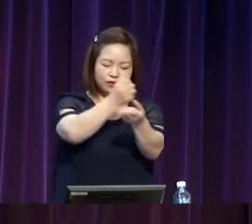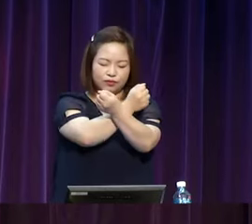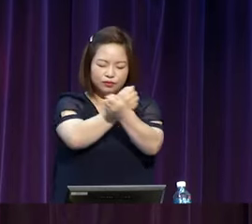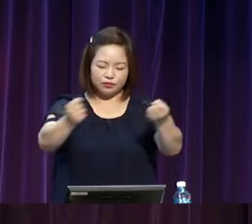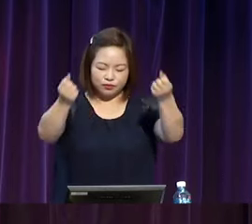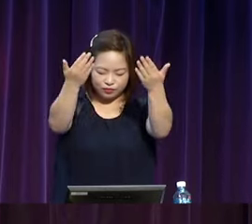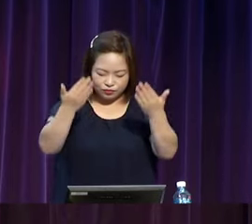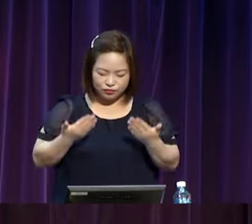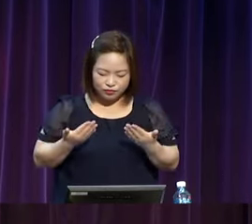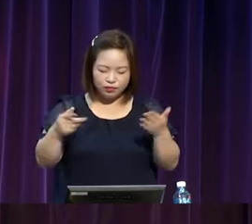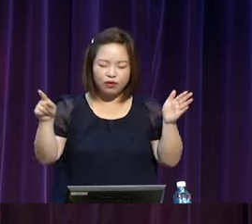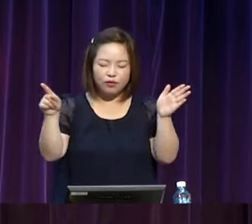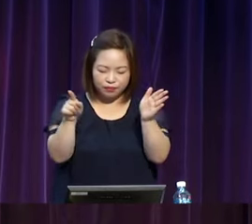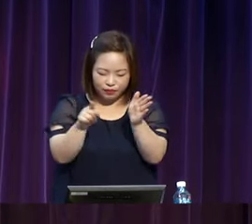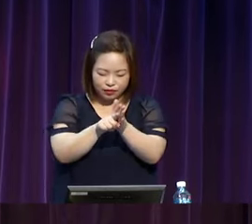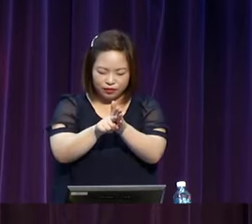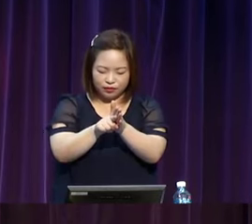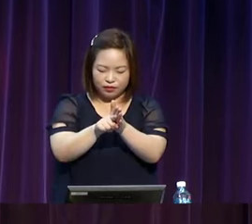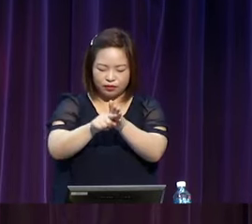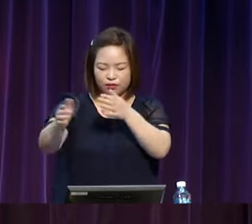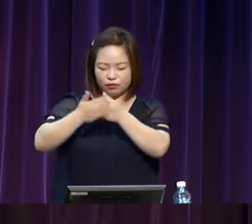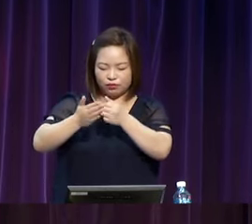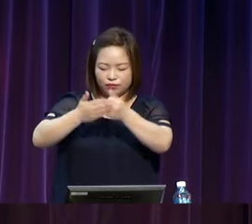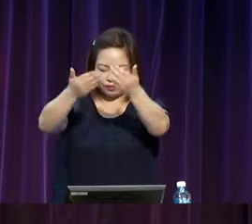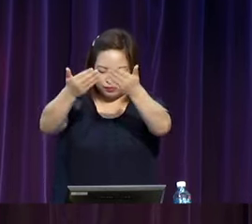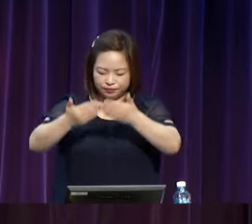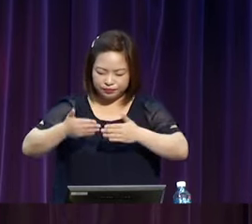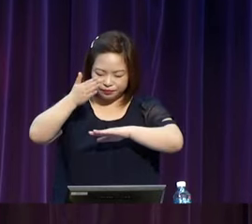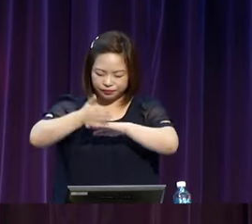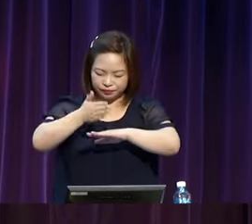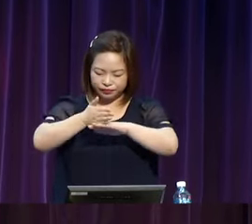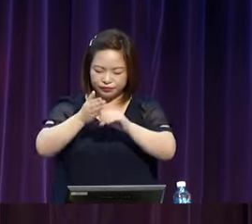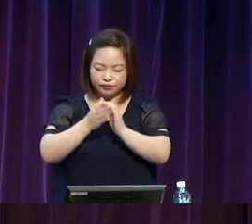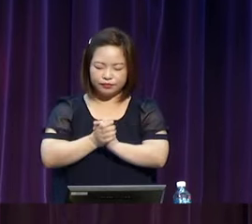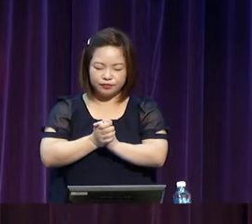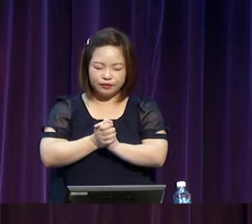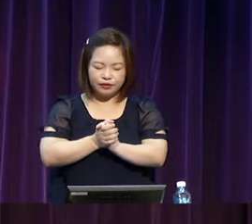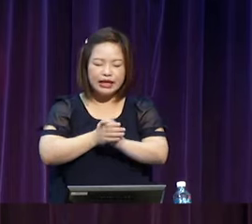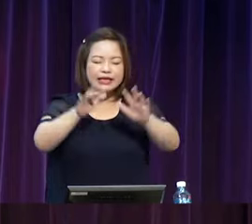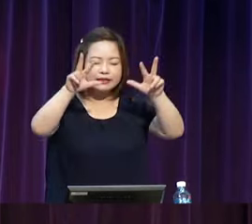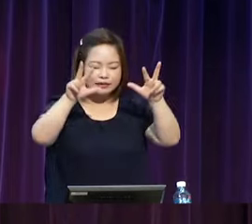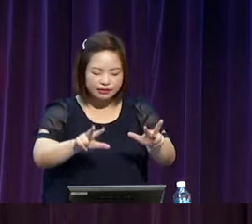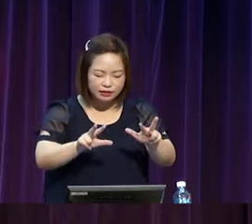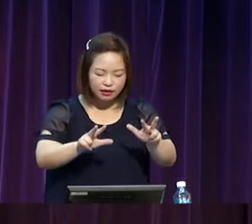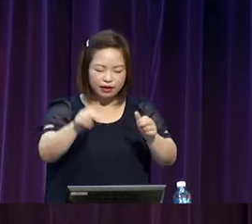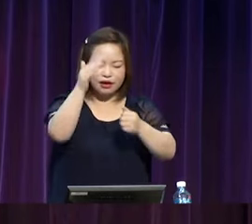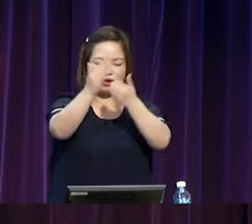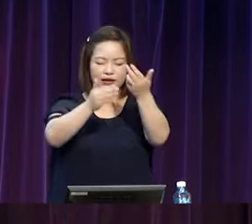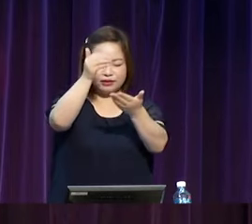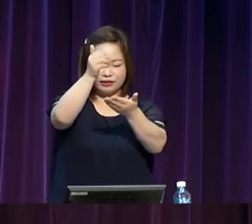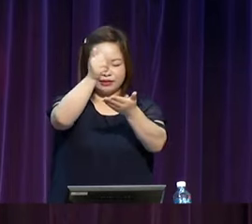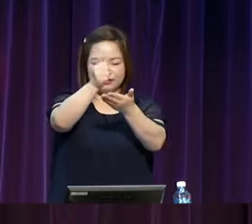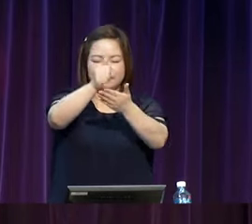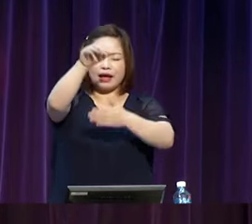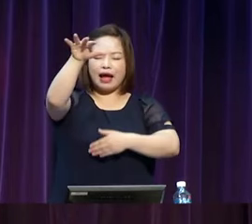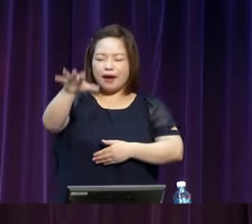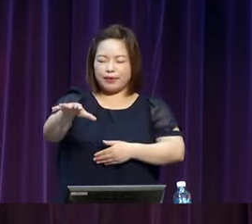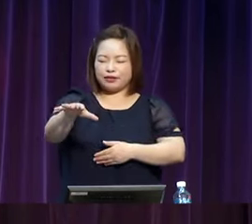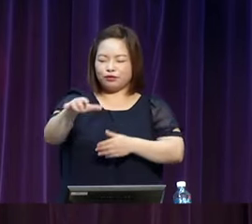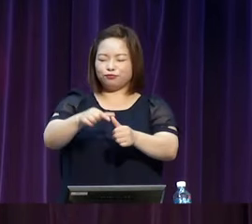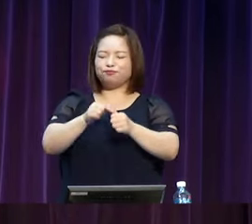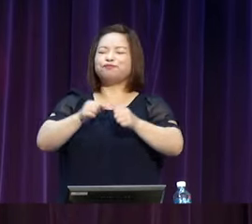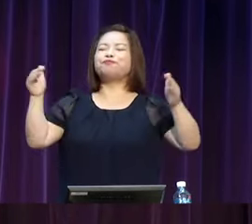있도록 도와주신 것 참으로 감사합니다. 이제 하나님의 자녀로서